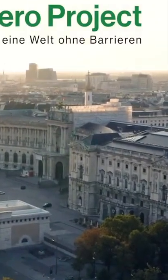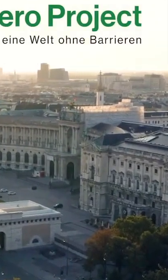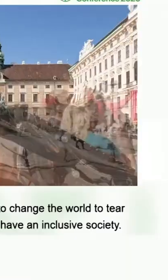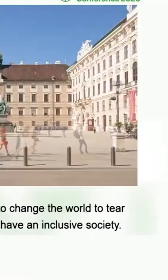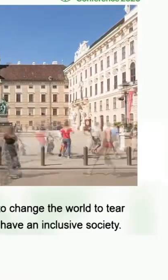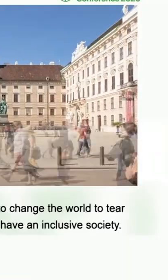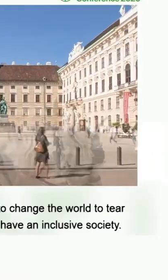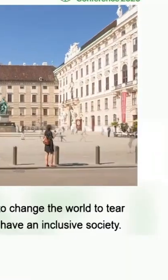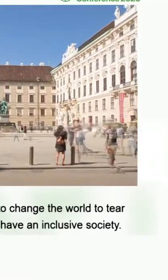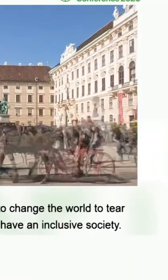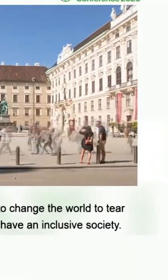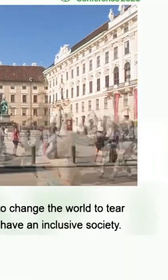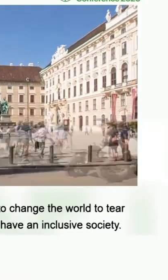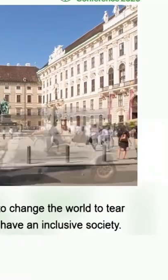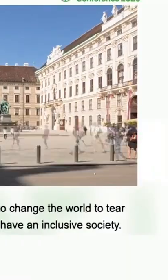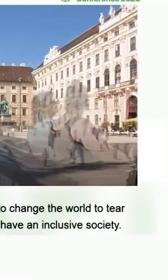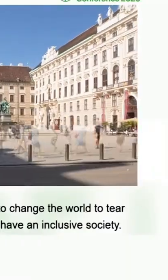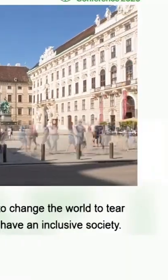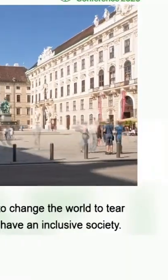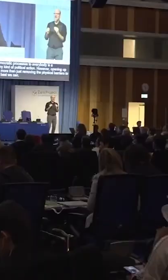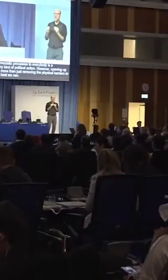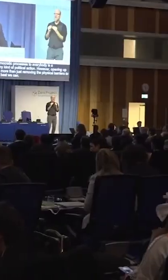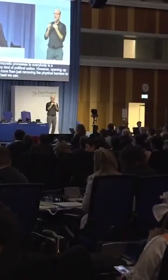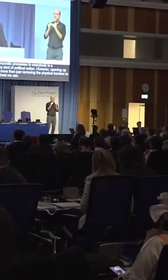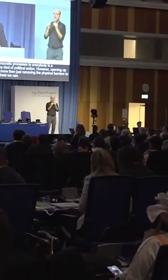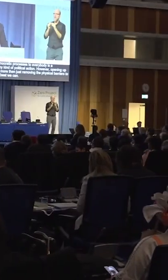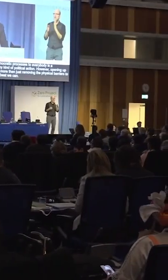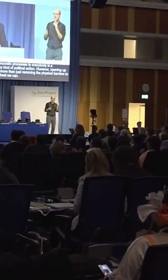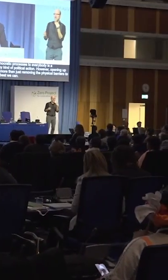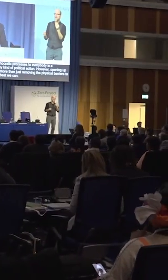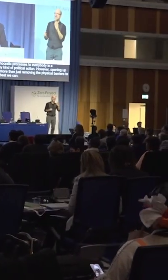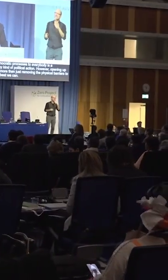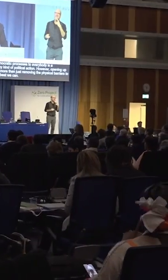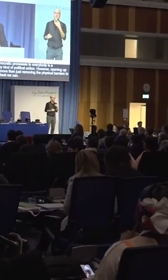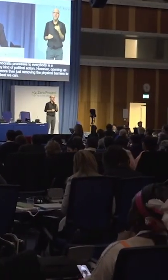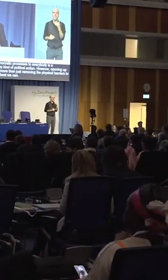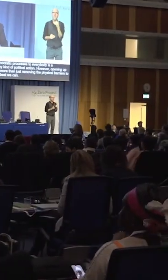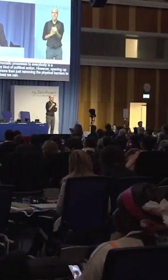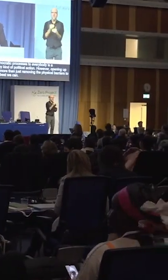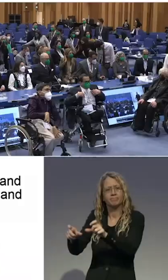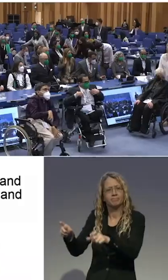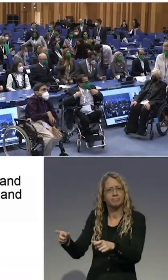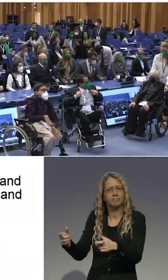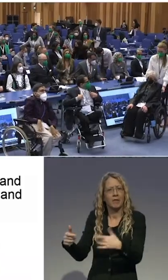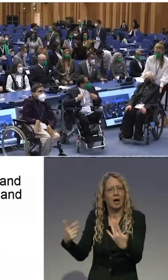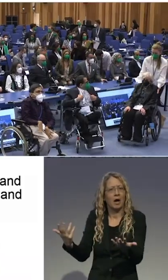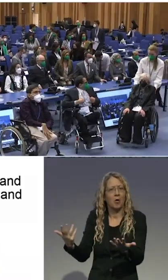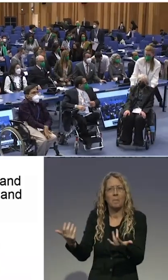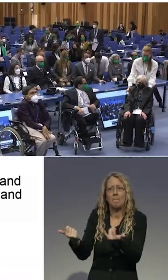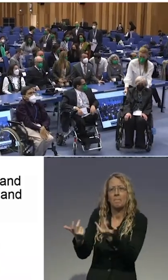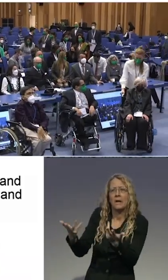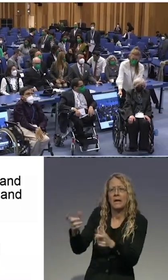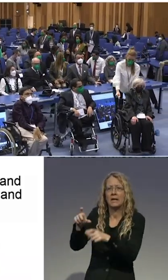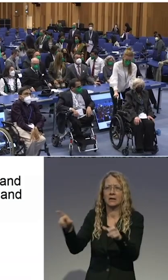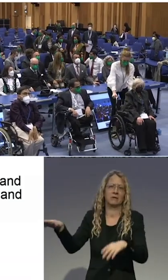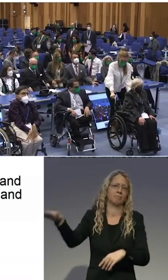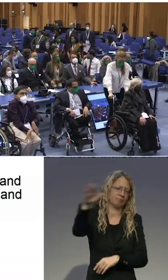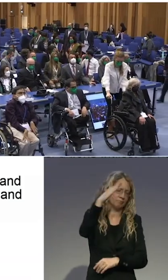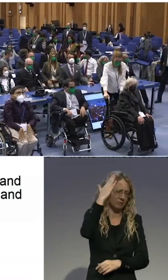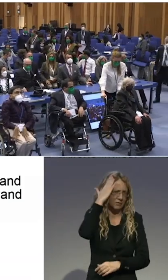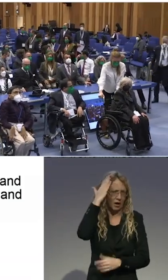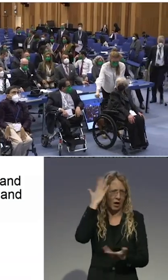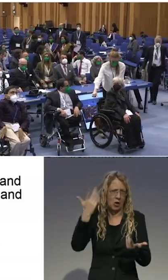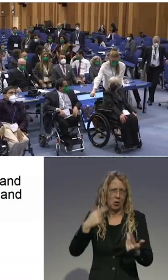conference is the annual highlight to tear down barriers. I think this room, more than any room, understands